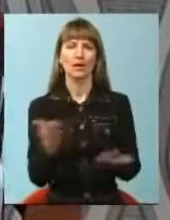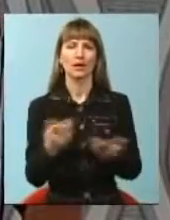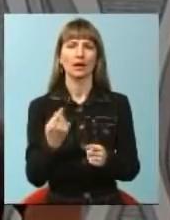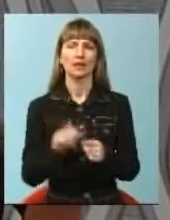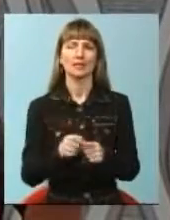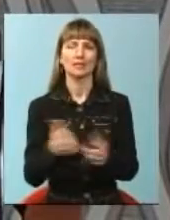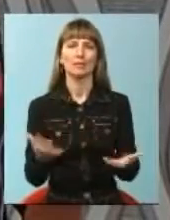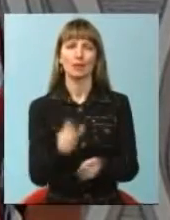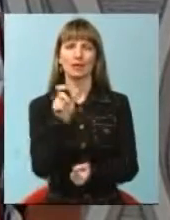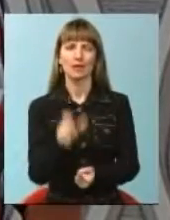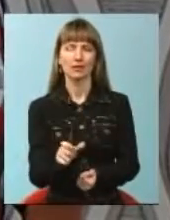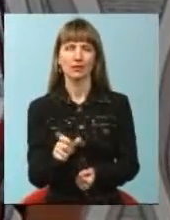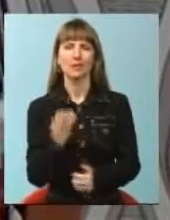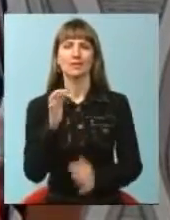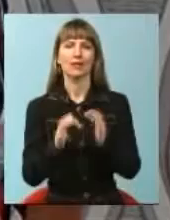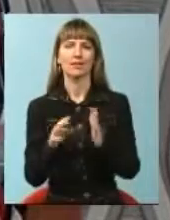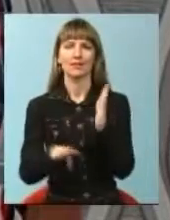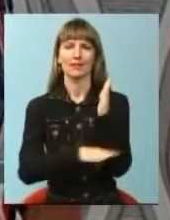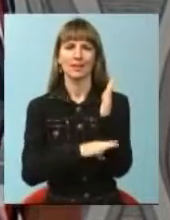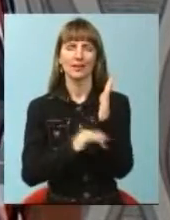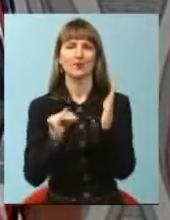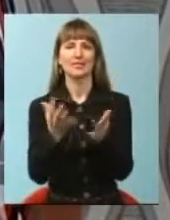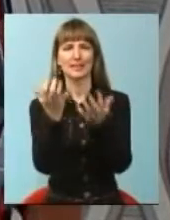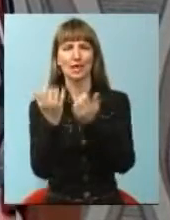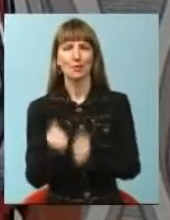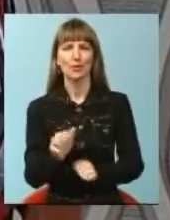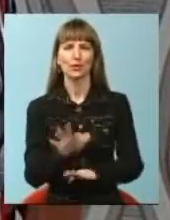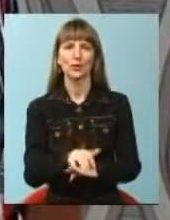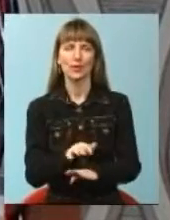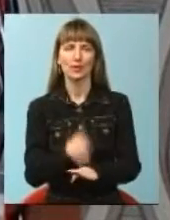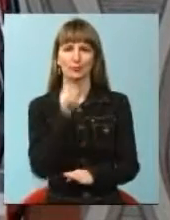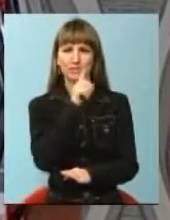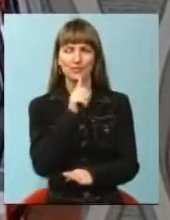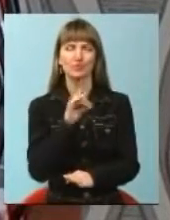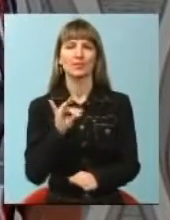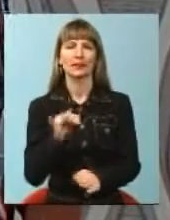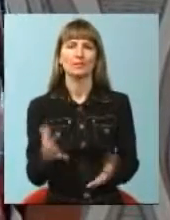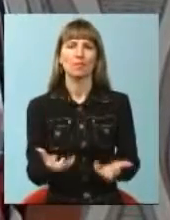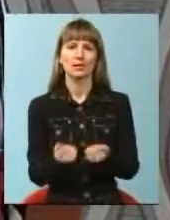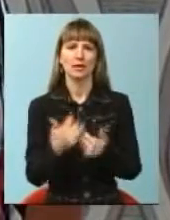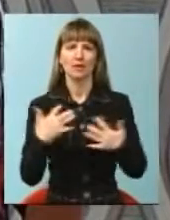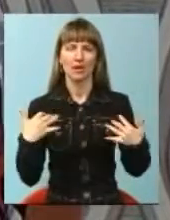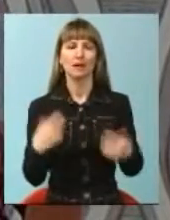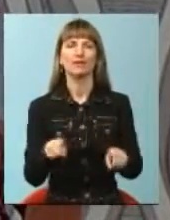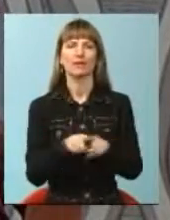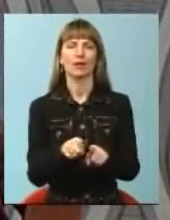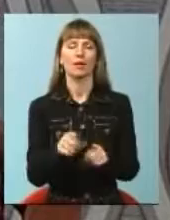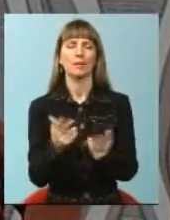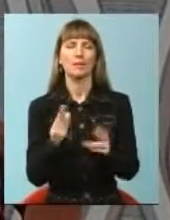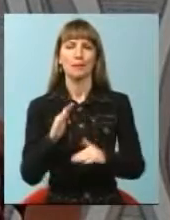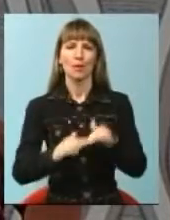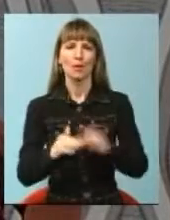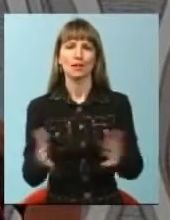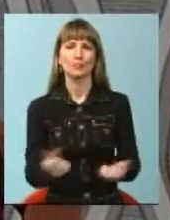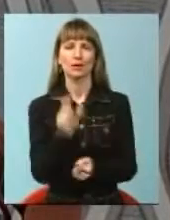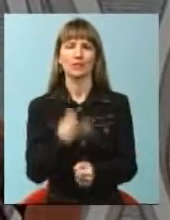самі ж рятувальники залазять десь на дерево та знімають того ж котика. Таким чином рятують тваринку. Тобто, дійсно, така професія рятувальників дуже